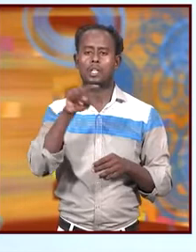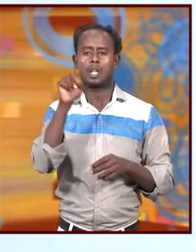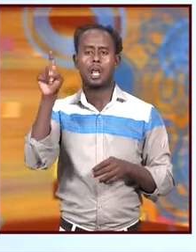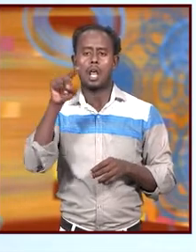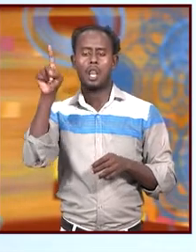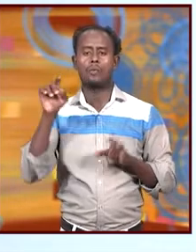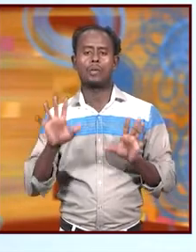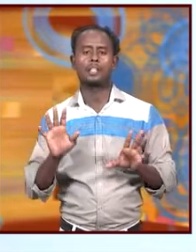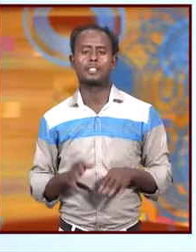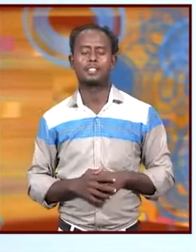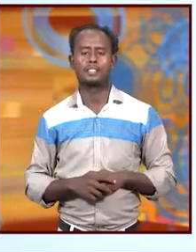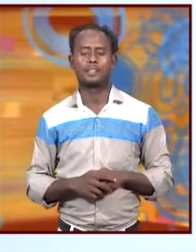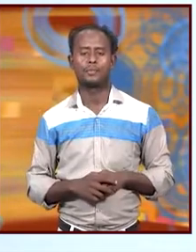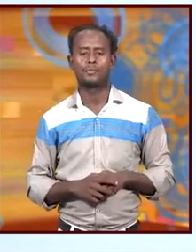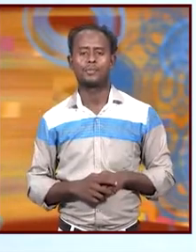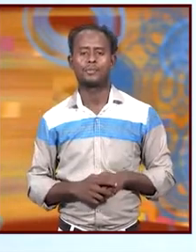பரப்பளவு